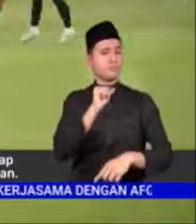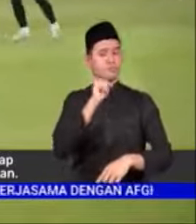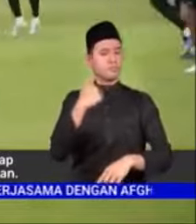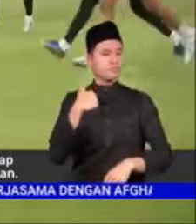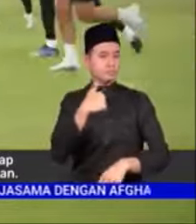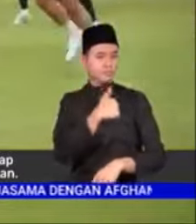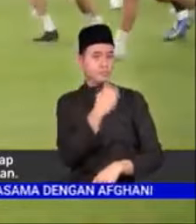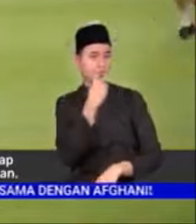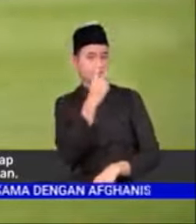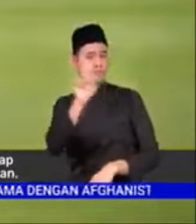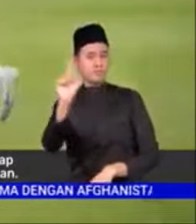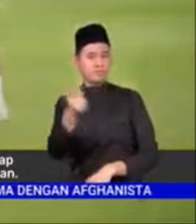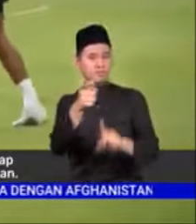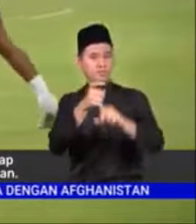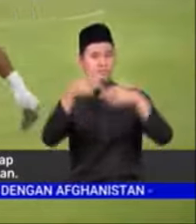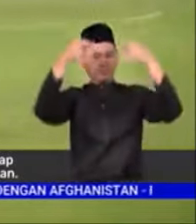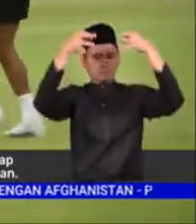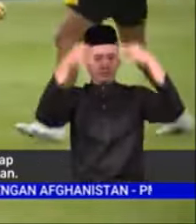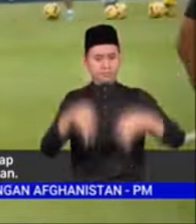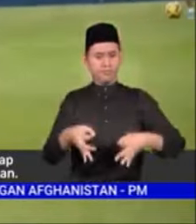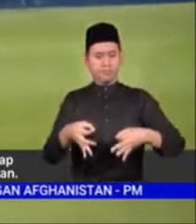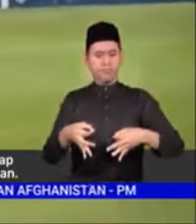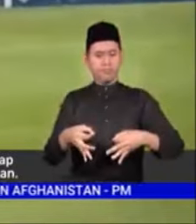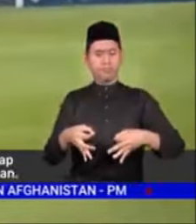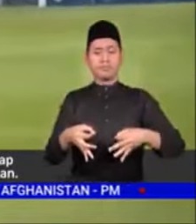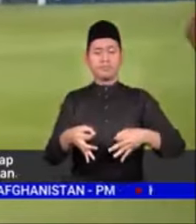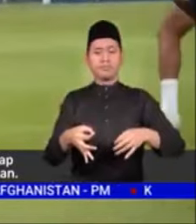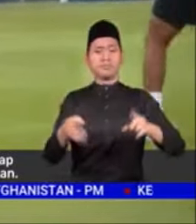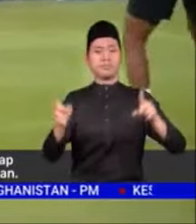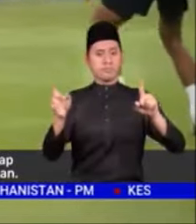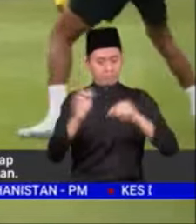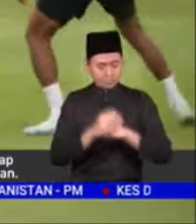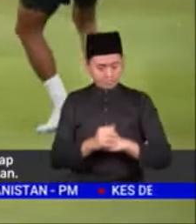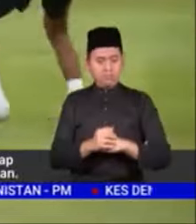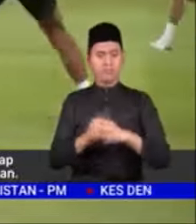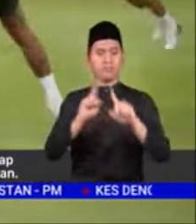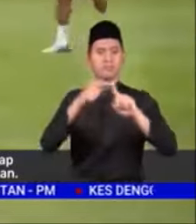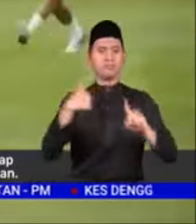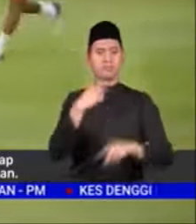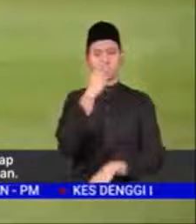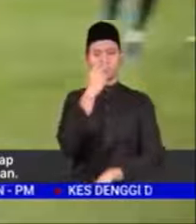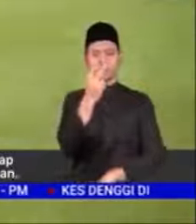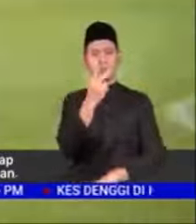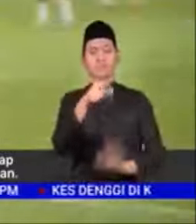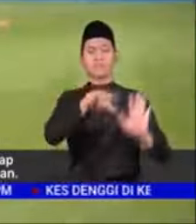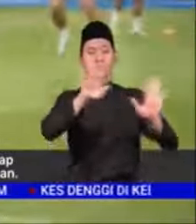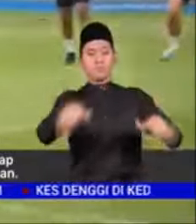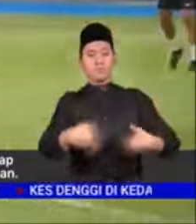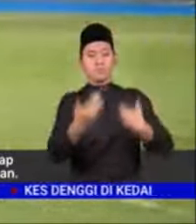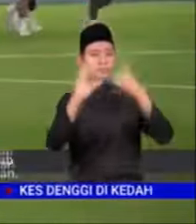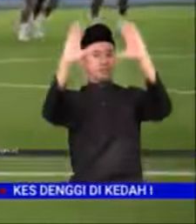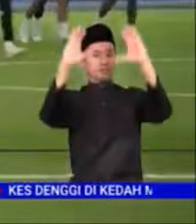hopefully a good step tomorrow. Not the result, you know, but just performance side.